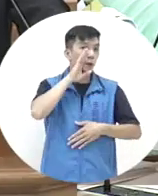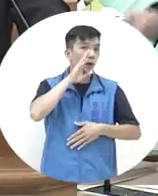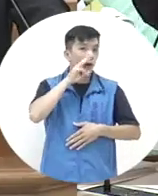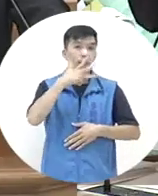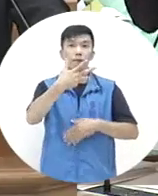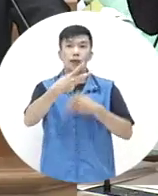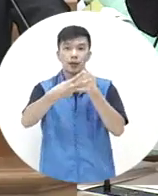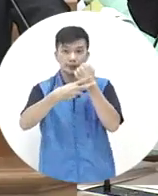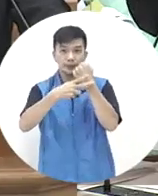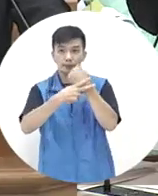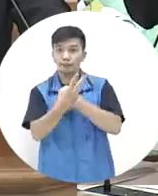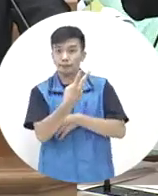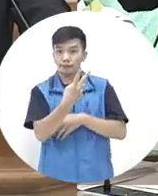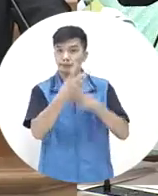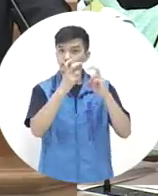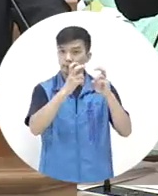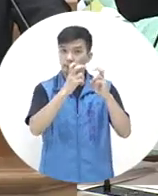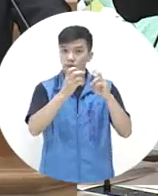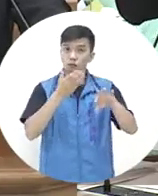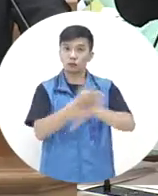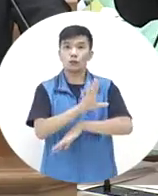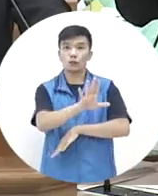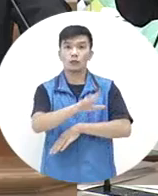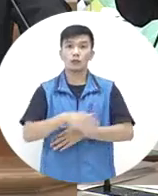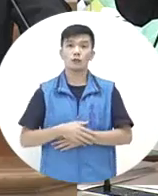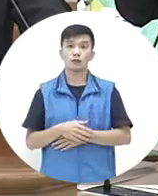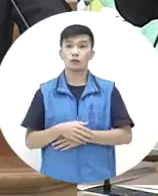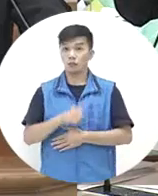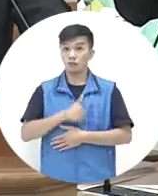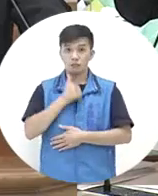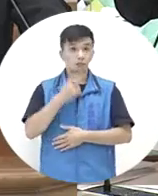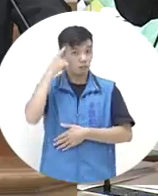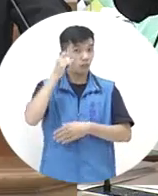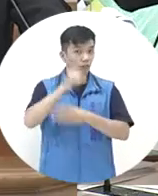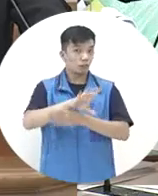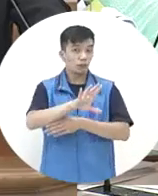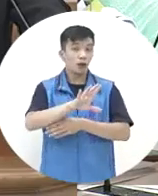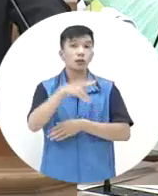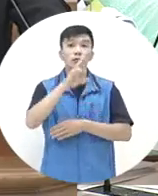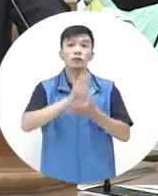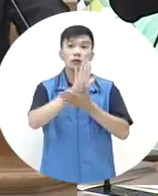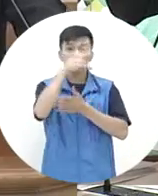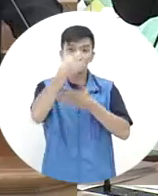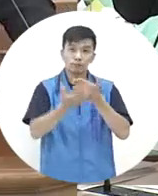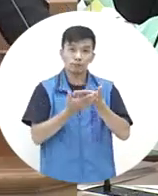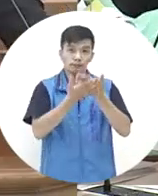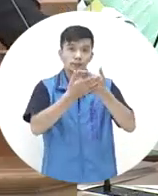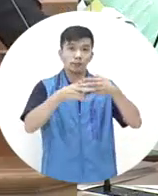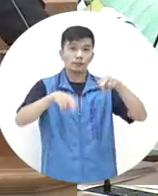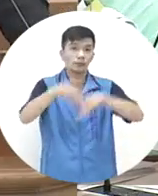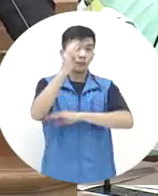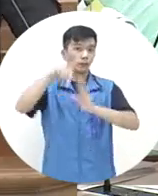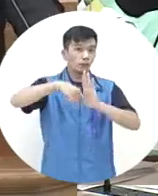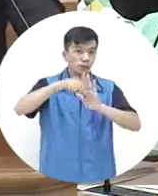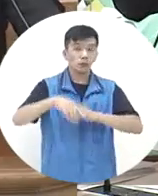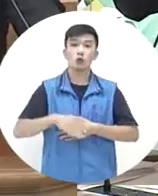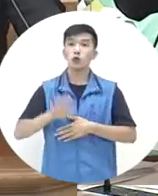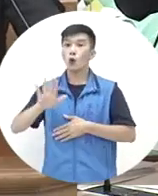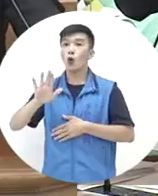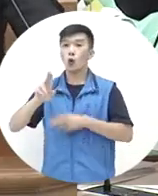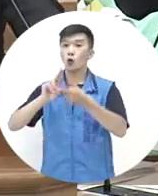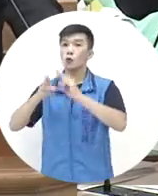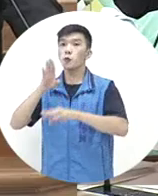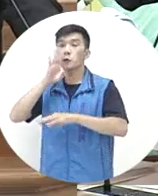同意。 那五泰轻轨是还有一些已经同意 修正以后，还要报行政院核定。 五泰是最快的，五泰已经国发会同